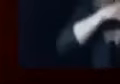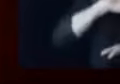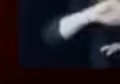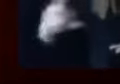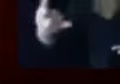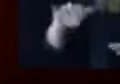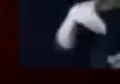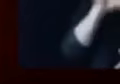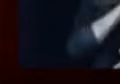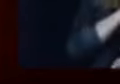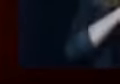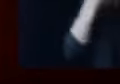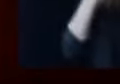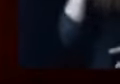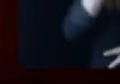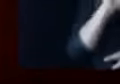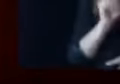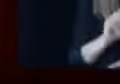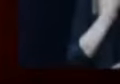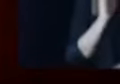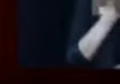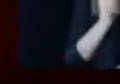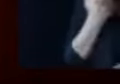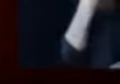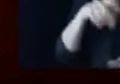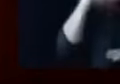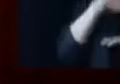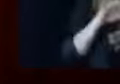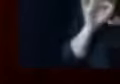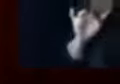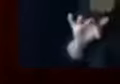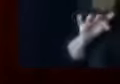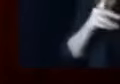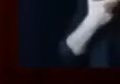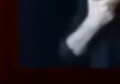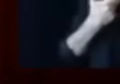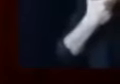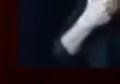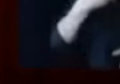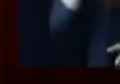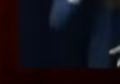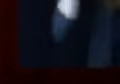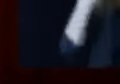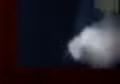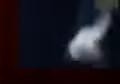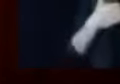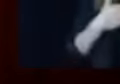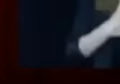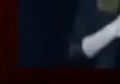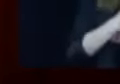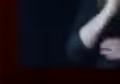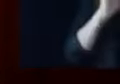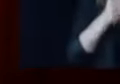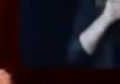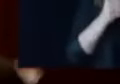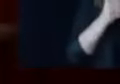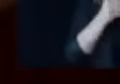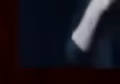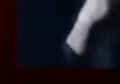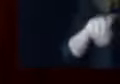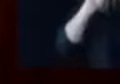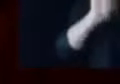governa da più di 11 anni a Milano e lui fa da sempre l'assessore.